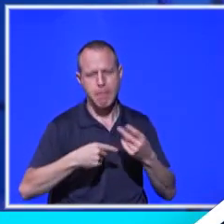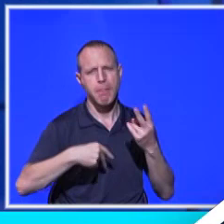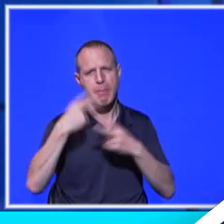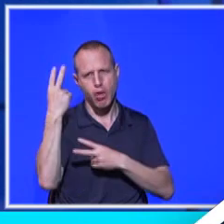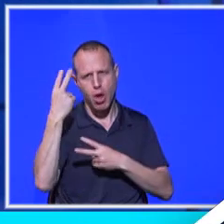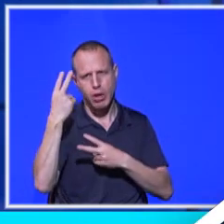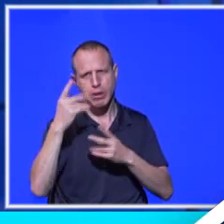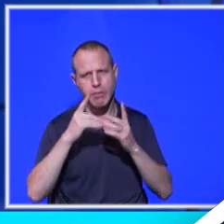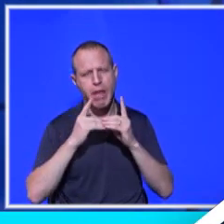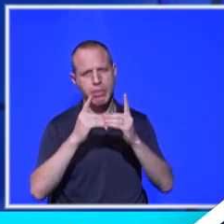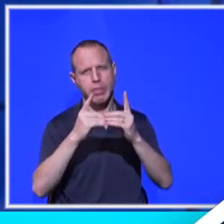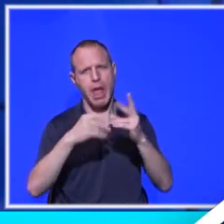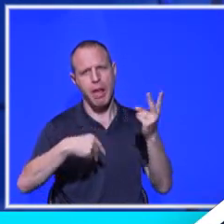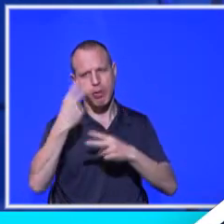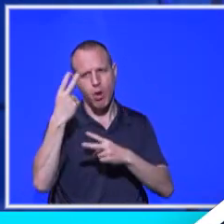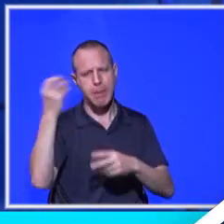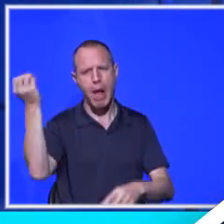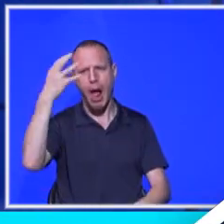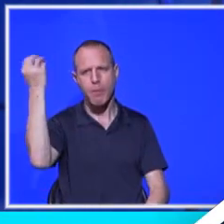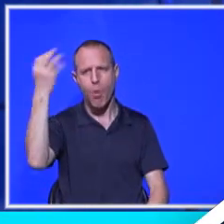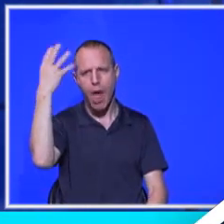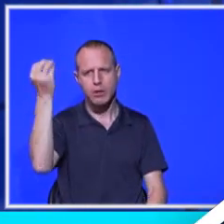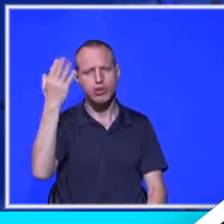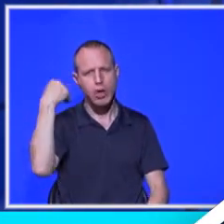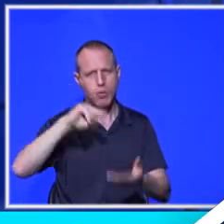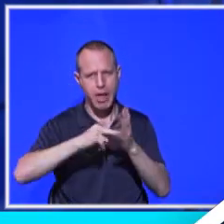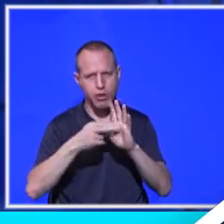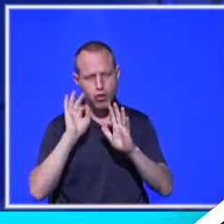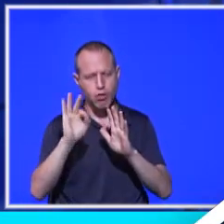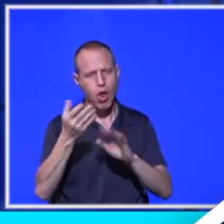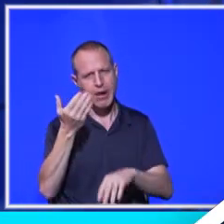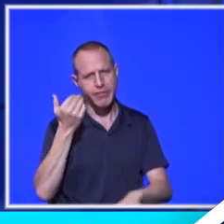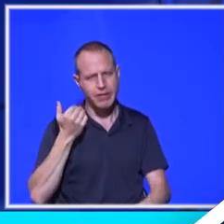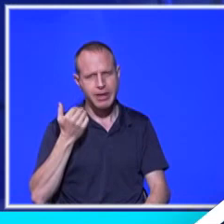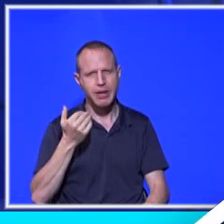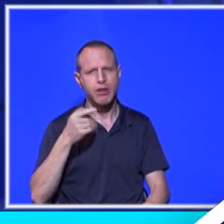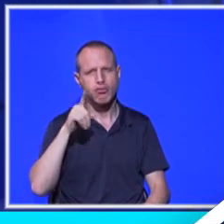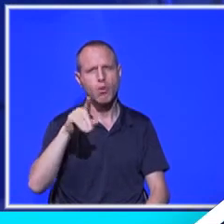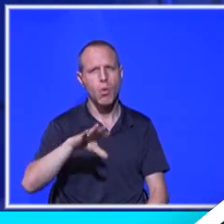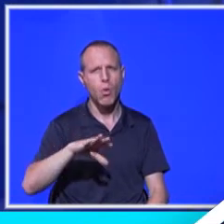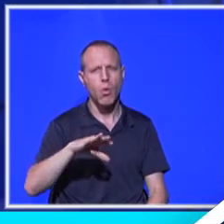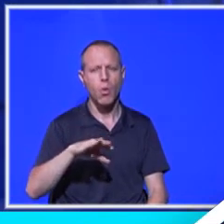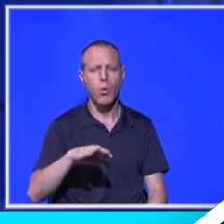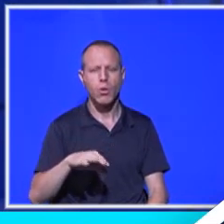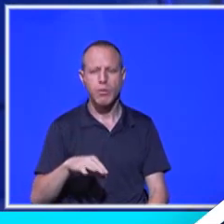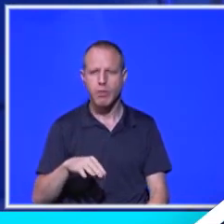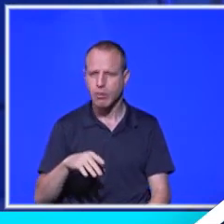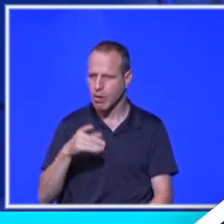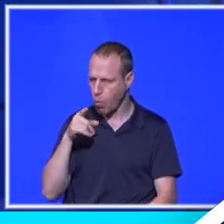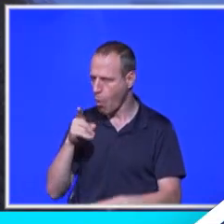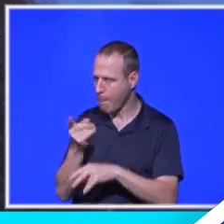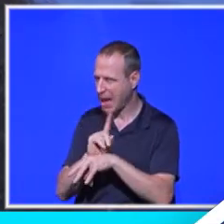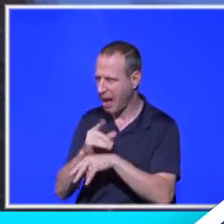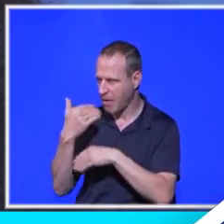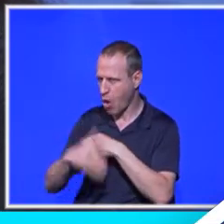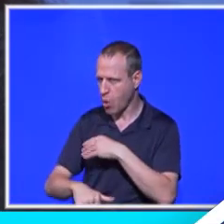חולים, והדרך לבית חולים באמבולנס, וכשהיינו בחדר שלו לפני, וכשהוא נבחר, אני זוכר בכלל, ש... הוא בכלל